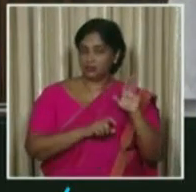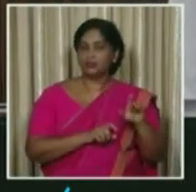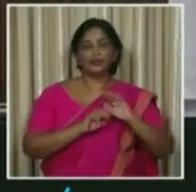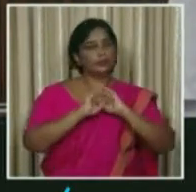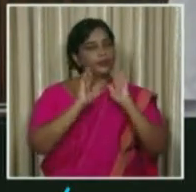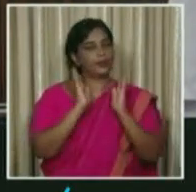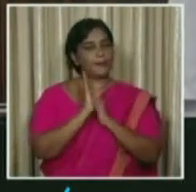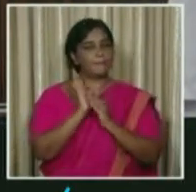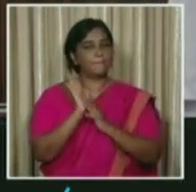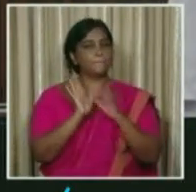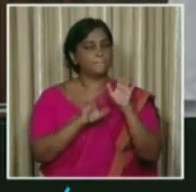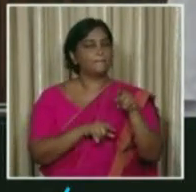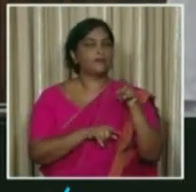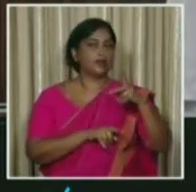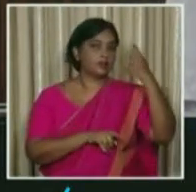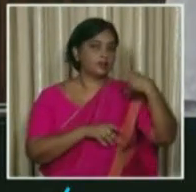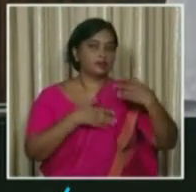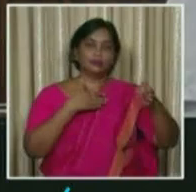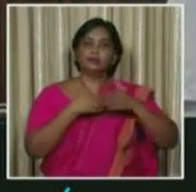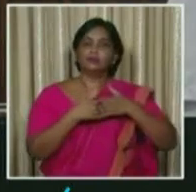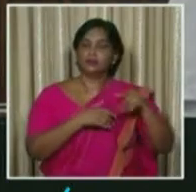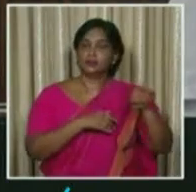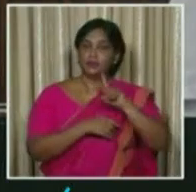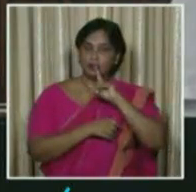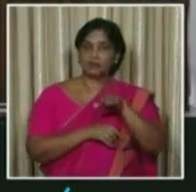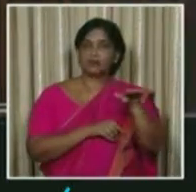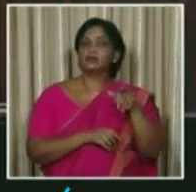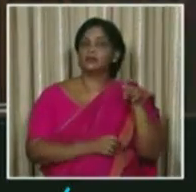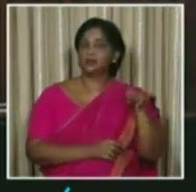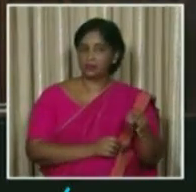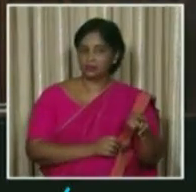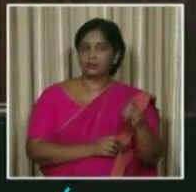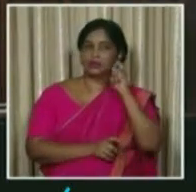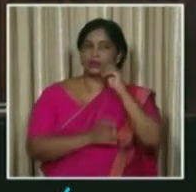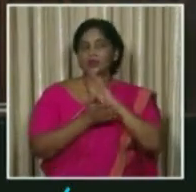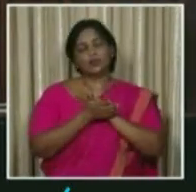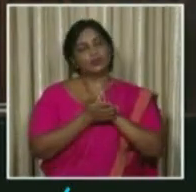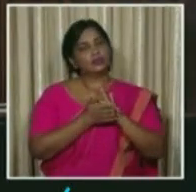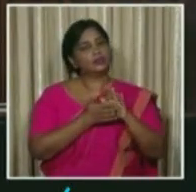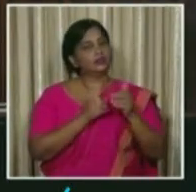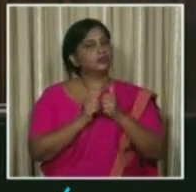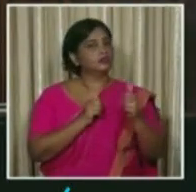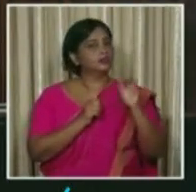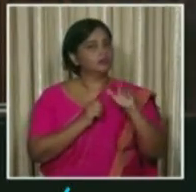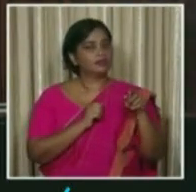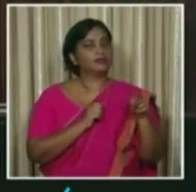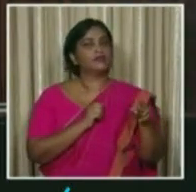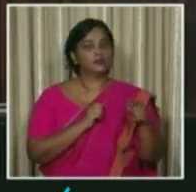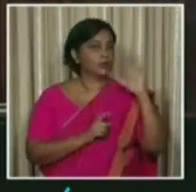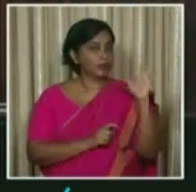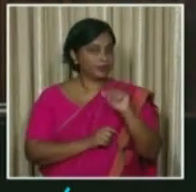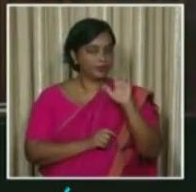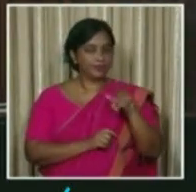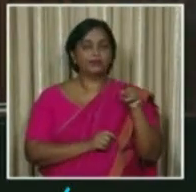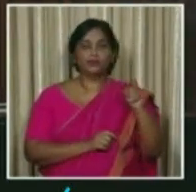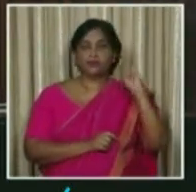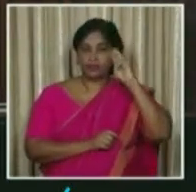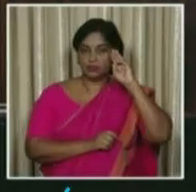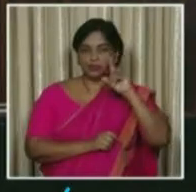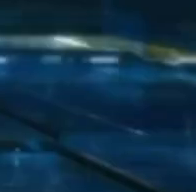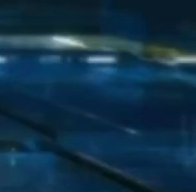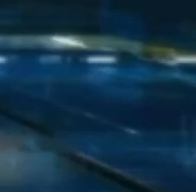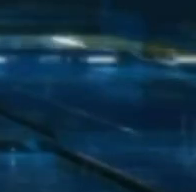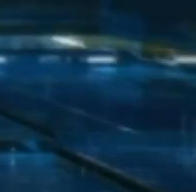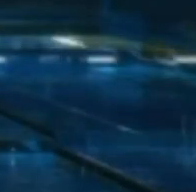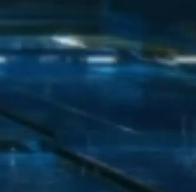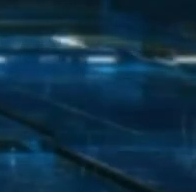සියලුම සමාජිකයන් එහි තිබෙනී උපලේඛනයේ නිශ්චය කොට දක්වන ප්‍රදේශවල මාජන සාමය පවත්වා ගැනීම සඳහා කැඳවුන් බවට ප්‍රතිඥාවක් නිකුත් කොට